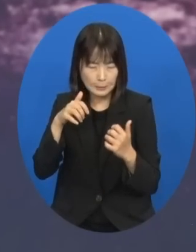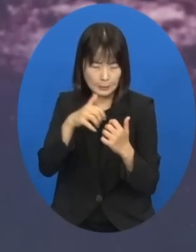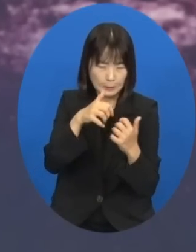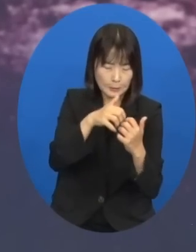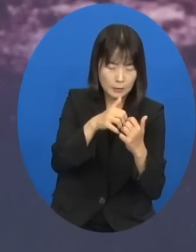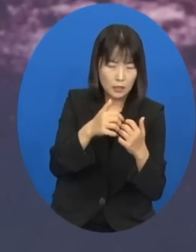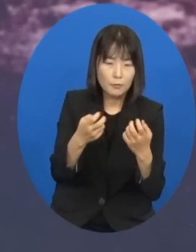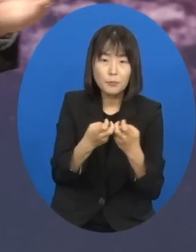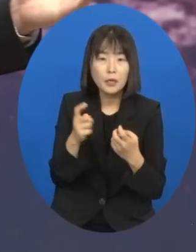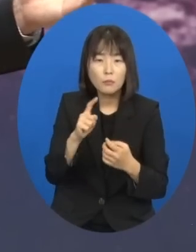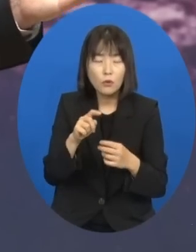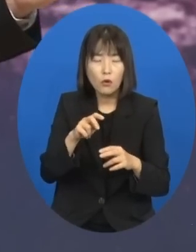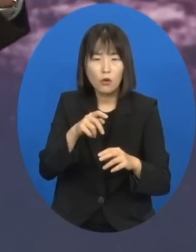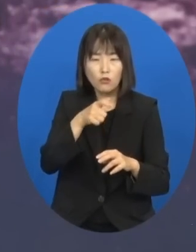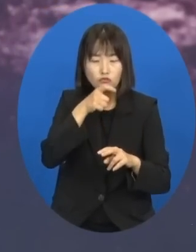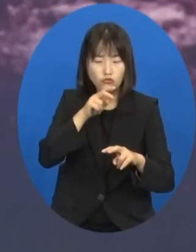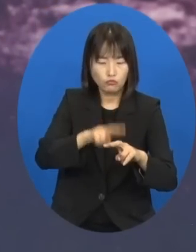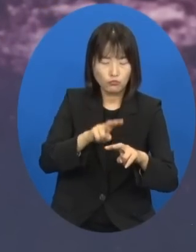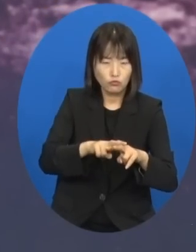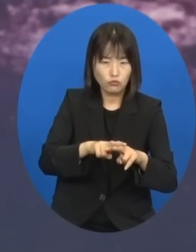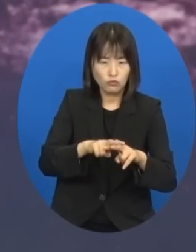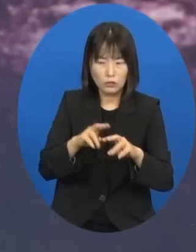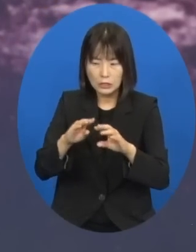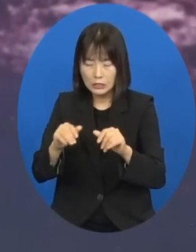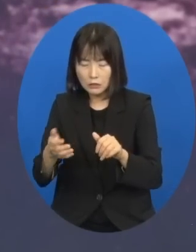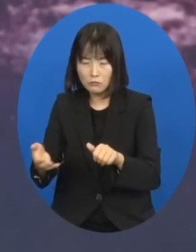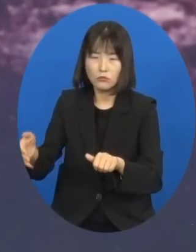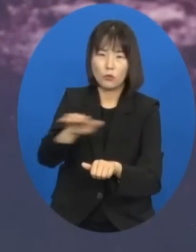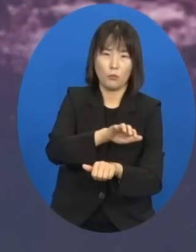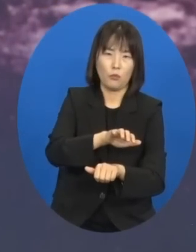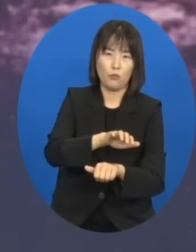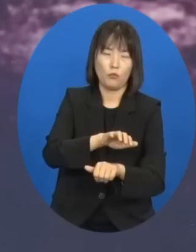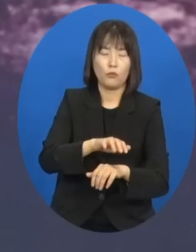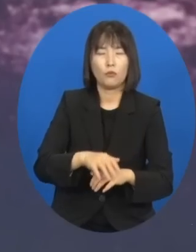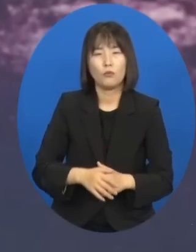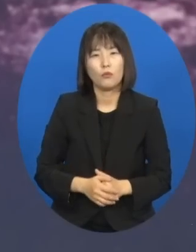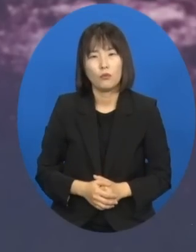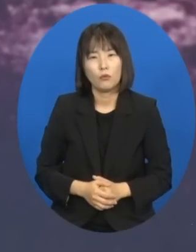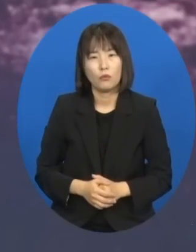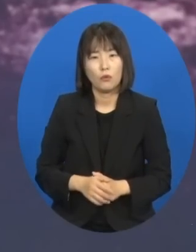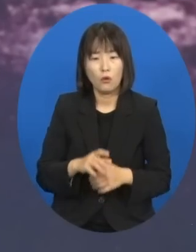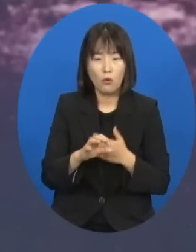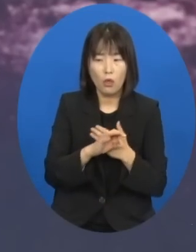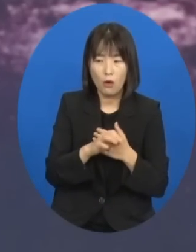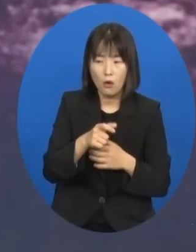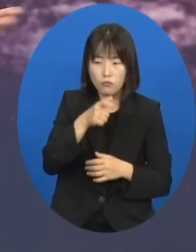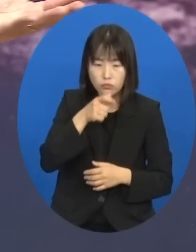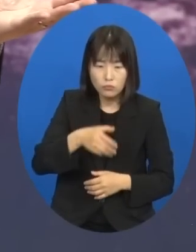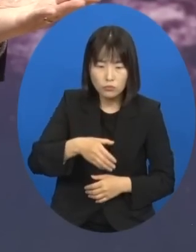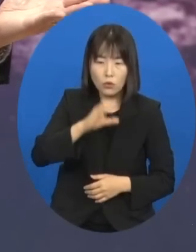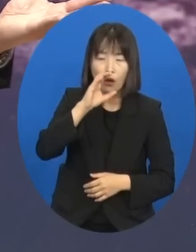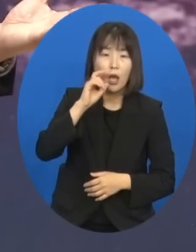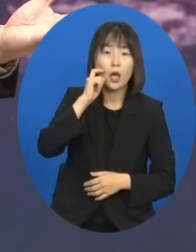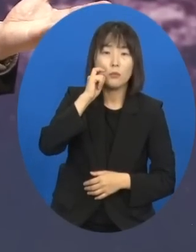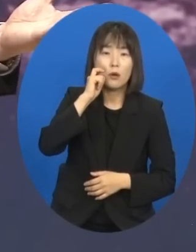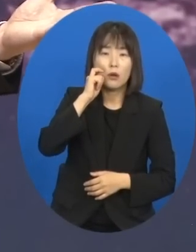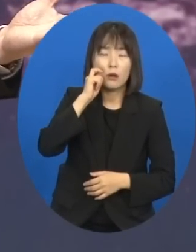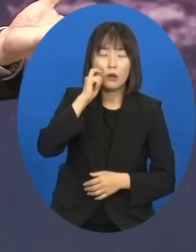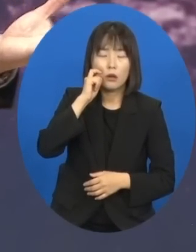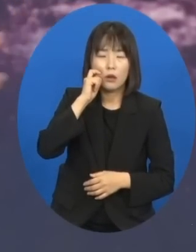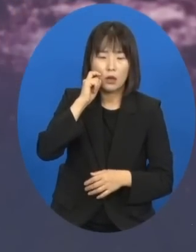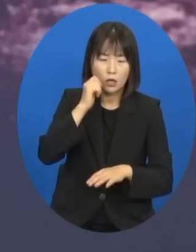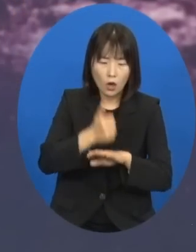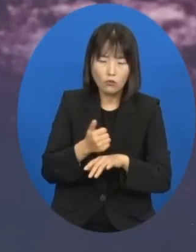팠던 우물이거든요. 근데 그거를 흙으로 메운다는 얘기는 이제 못 쓰잖아요? 그럼 죽으라는 얘기예요. 그 당시에 얼마나 물이